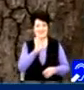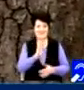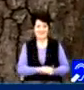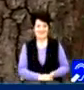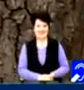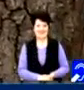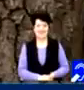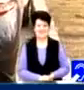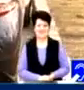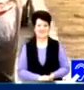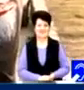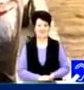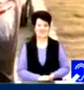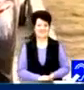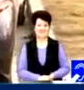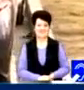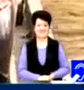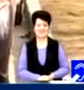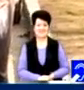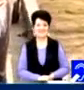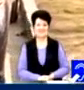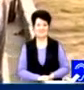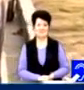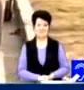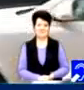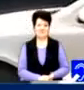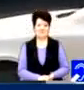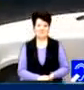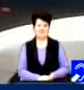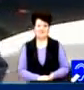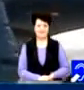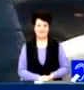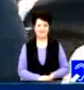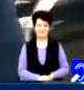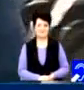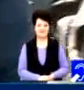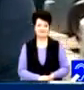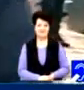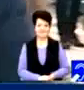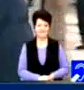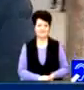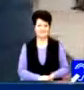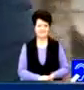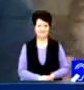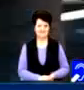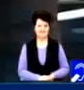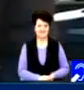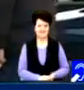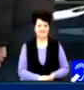viața ta e ca focul Nu uita iar sufer și